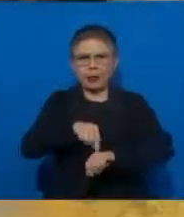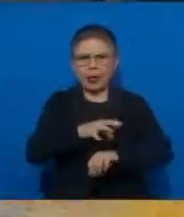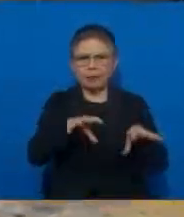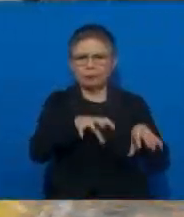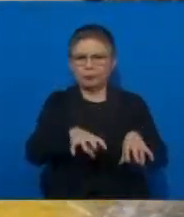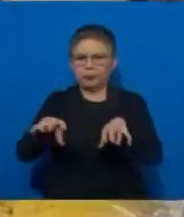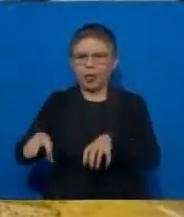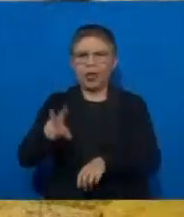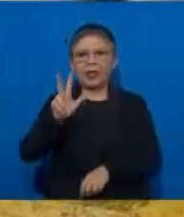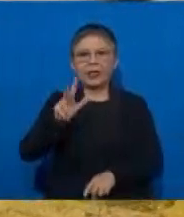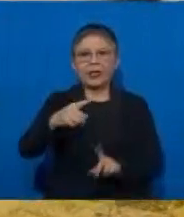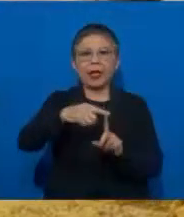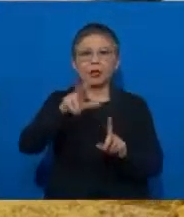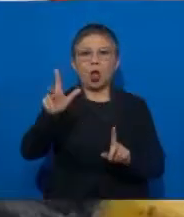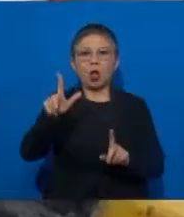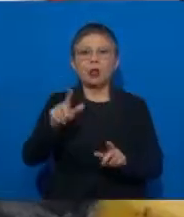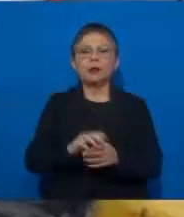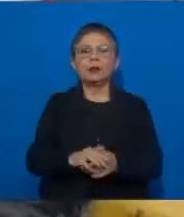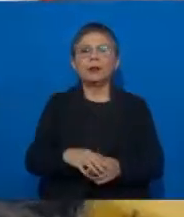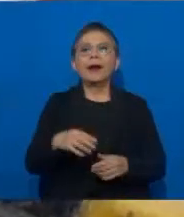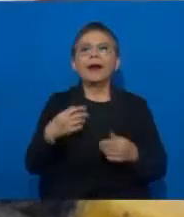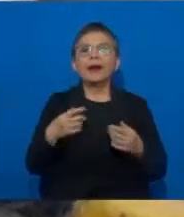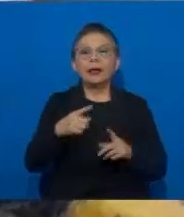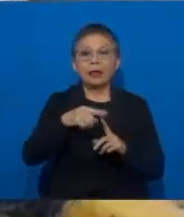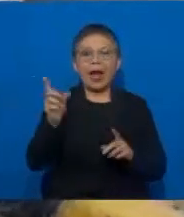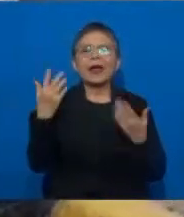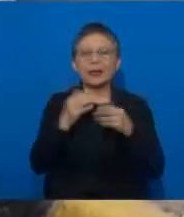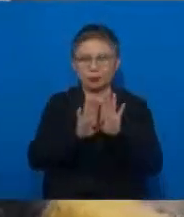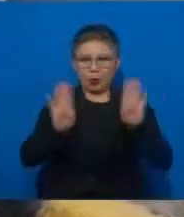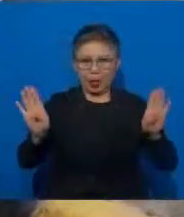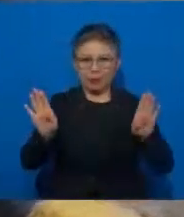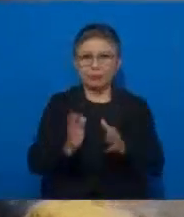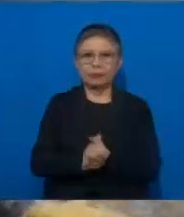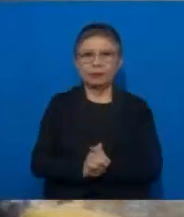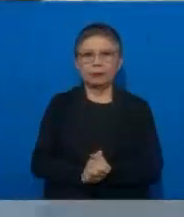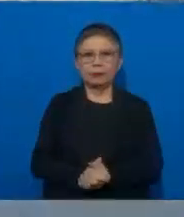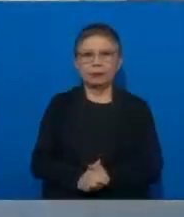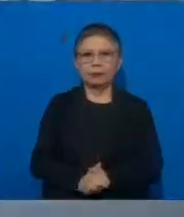3 gerbang tol yang sempat tertutup akibat kecelakaan ini sudah kembali dibuka.